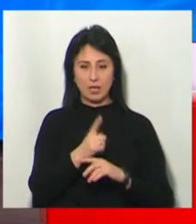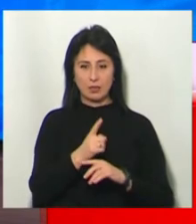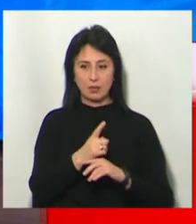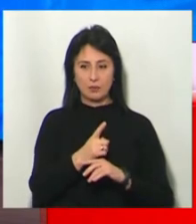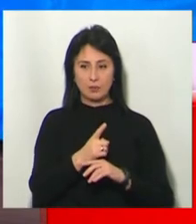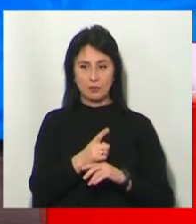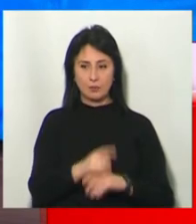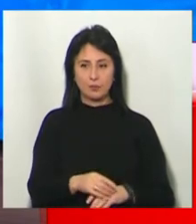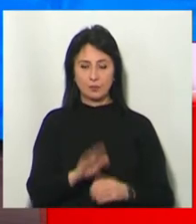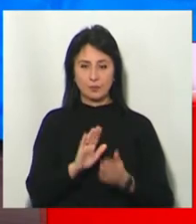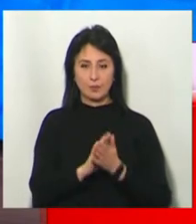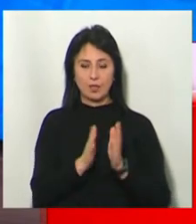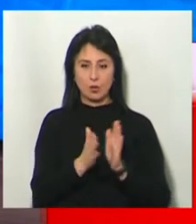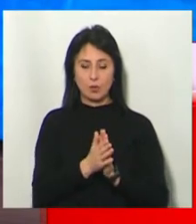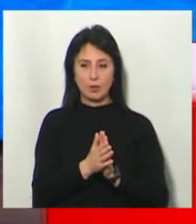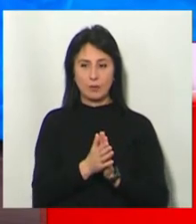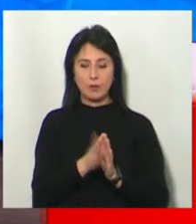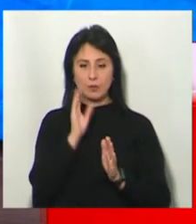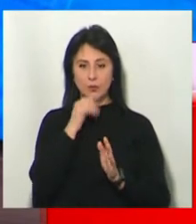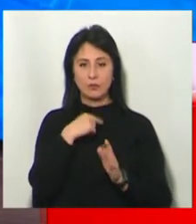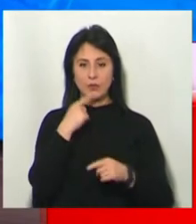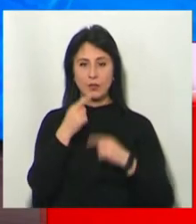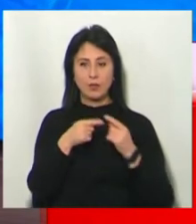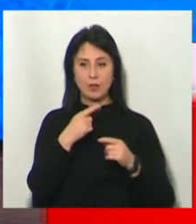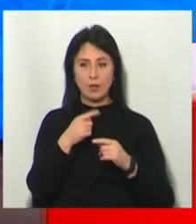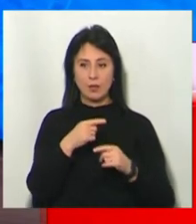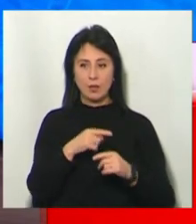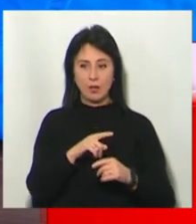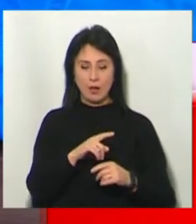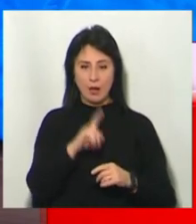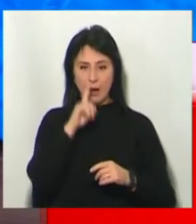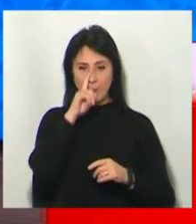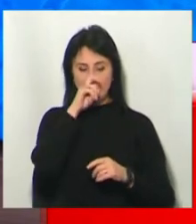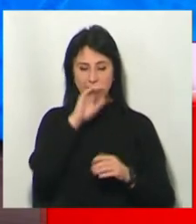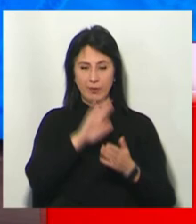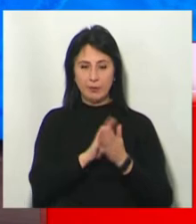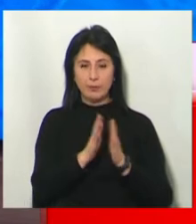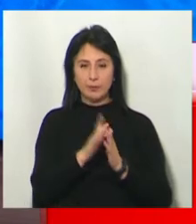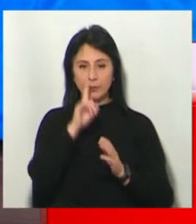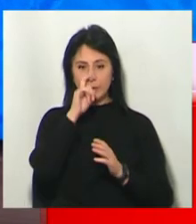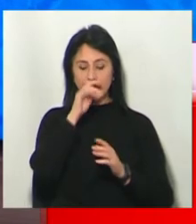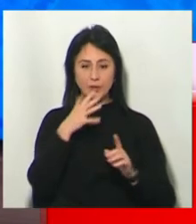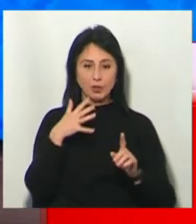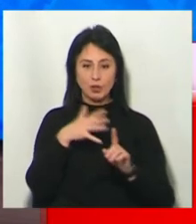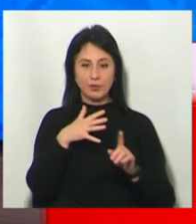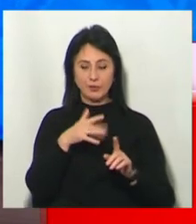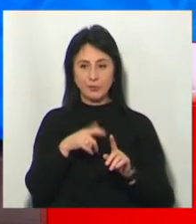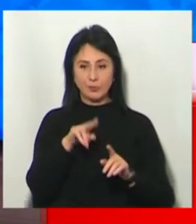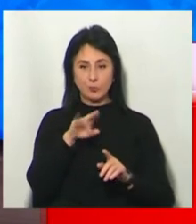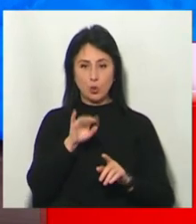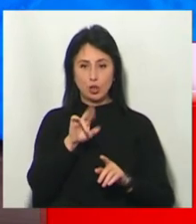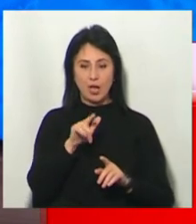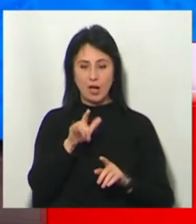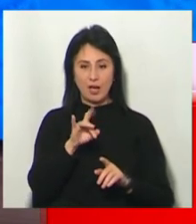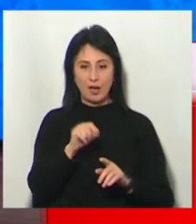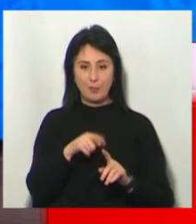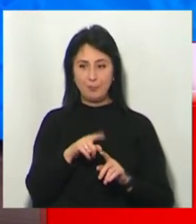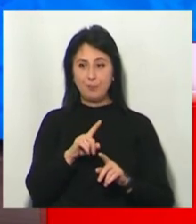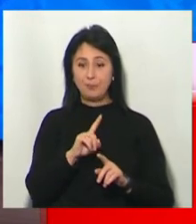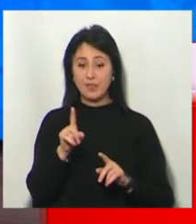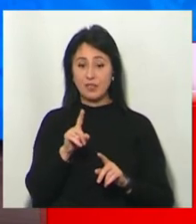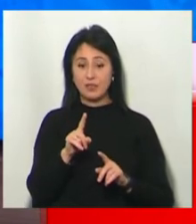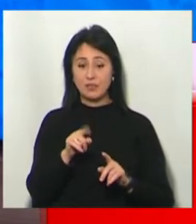აკრძალულ მდგომარეობად, როდესაც ჩვენ ლაპარაკობთ მწვავე სიტუაციაზე, მწვავე შეტევაზე, მაგალითად პოდაგრის შემთხვევაში,